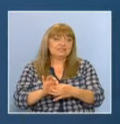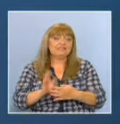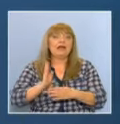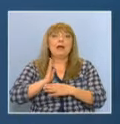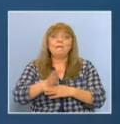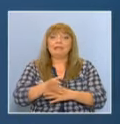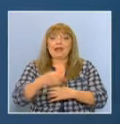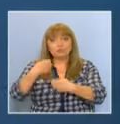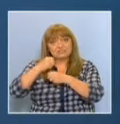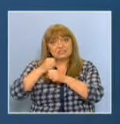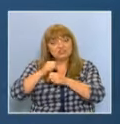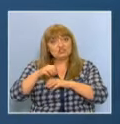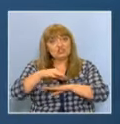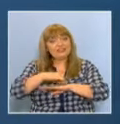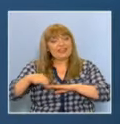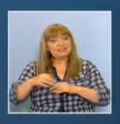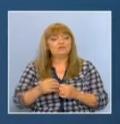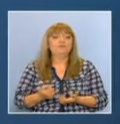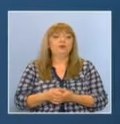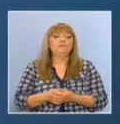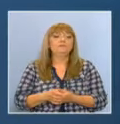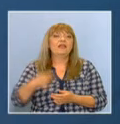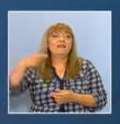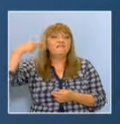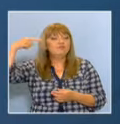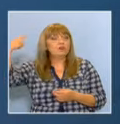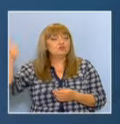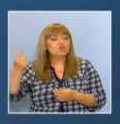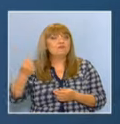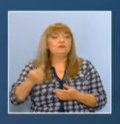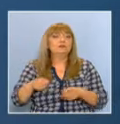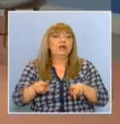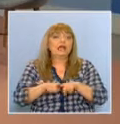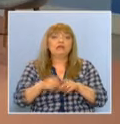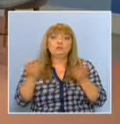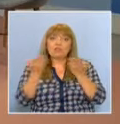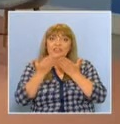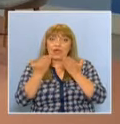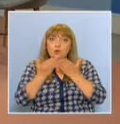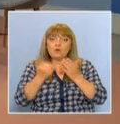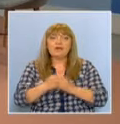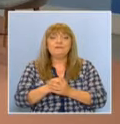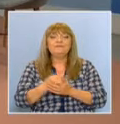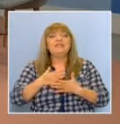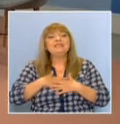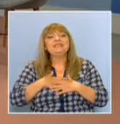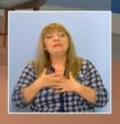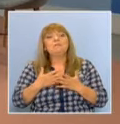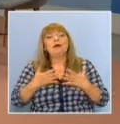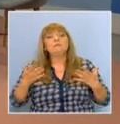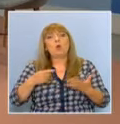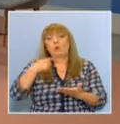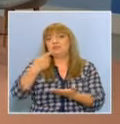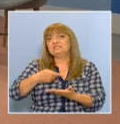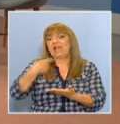пряко с инженерство и прочие. Но всъщност философията като наука има много